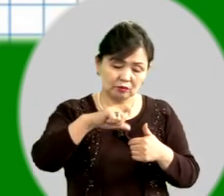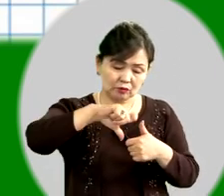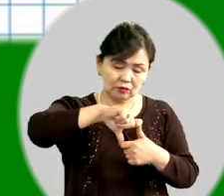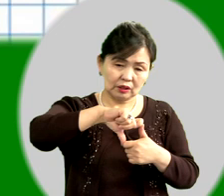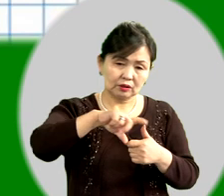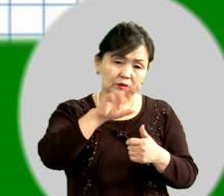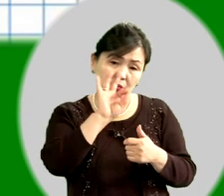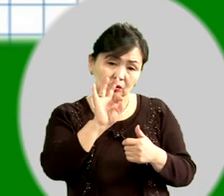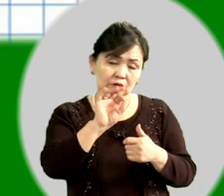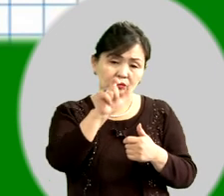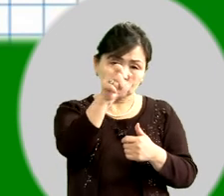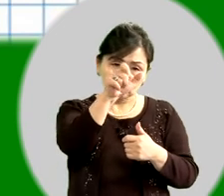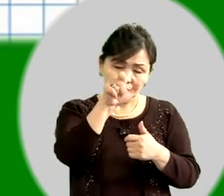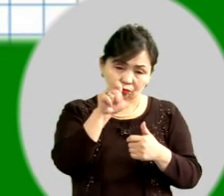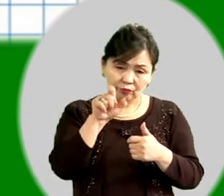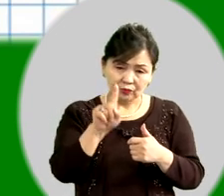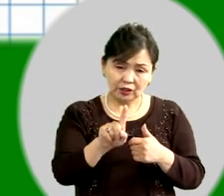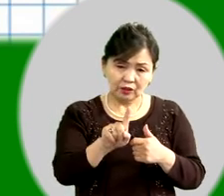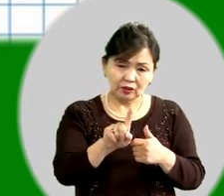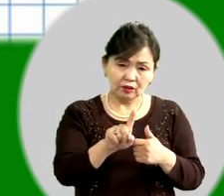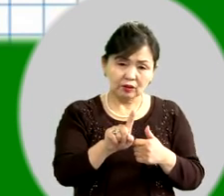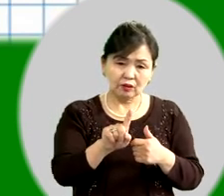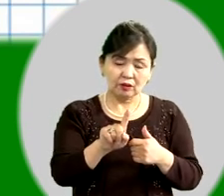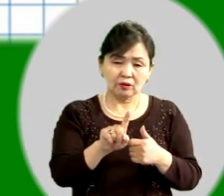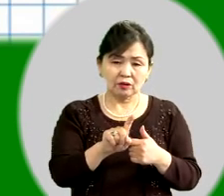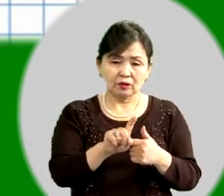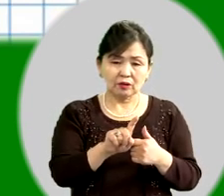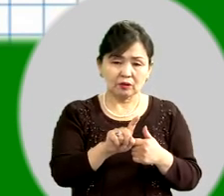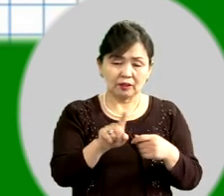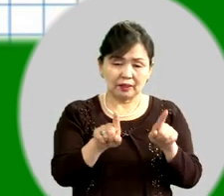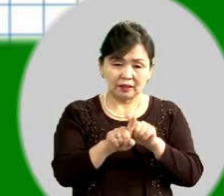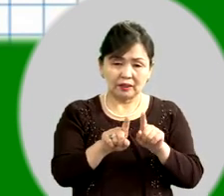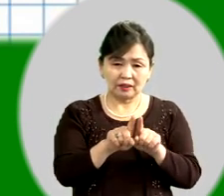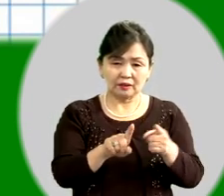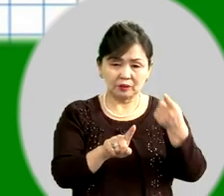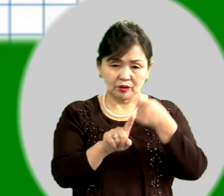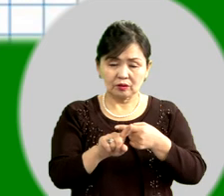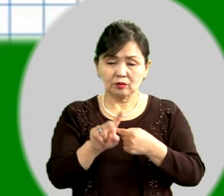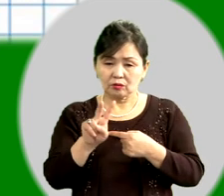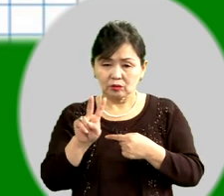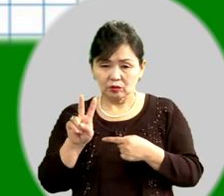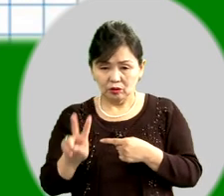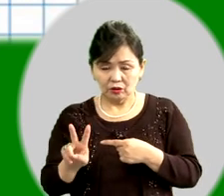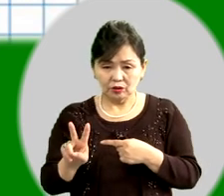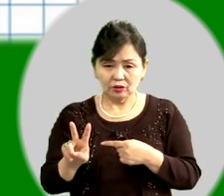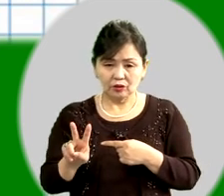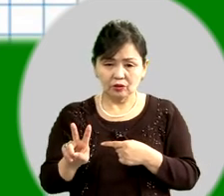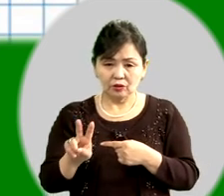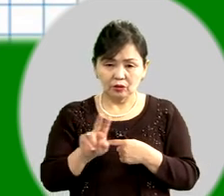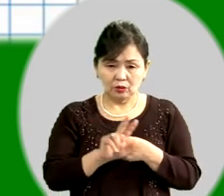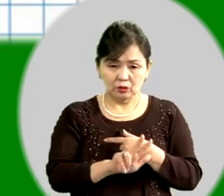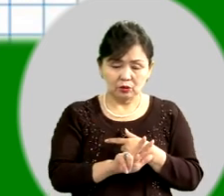үүнийг нэг талс дээр байрлуулъя. 1. За, дахиад нэг талсыг дүүртэл байрлуулж үзье. 2.